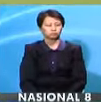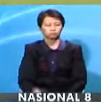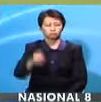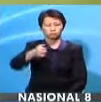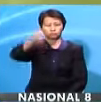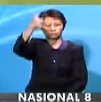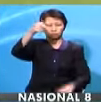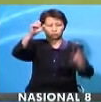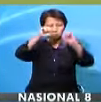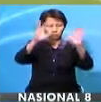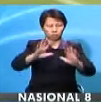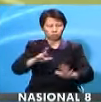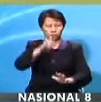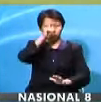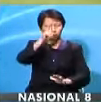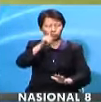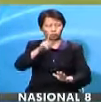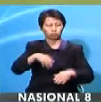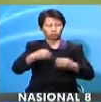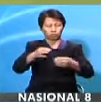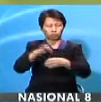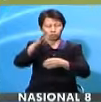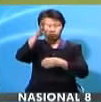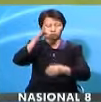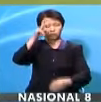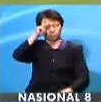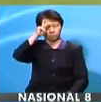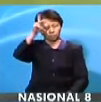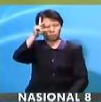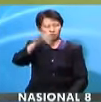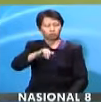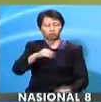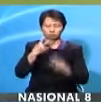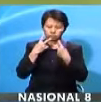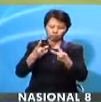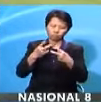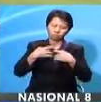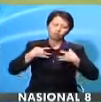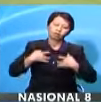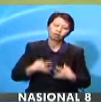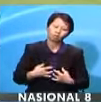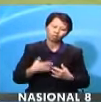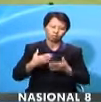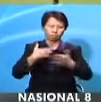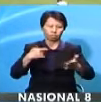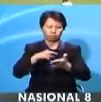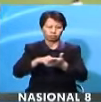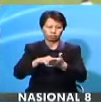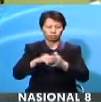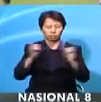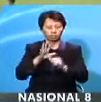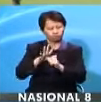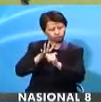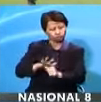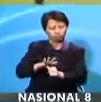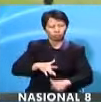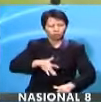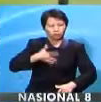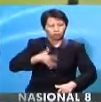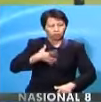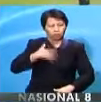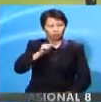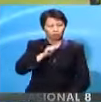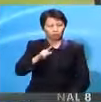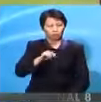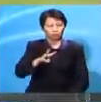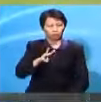Kemenangan di Shah Alam pastinya mengembalikan semangat juang The Red Warriors yang tampak luntur sebelum ini. Tiada tekanan dirasai Zahasmi